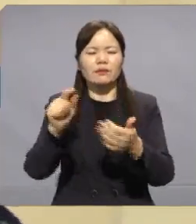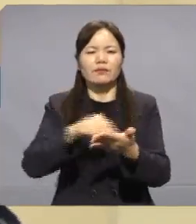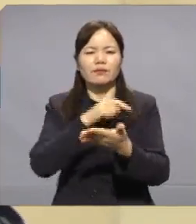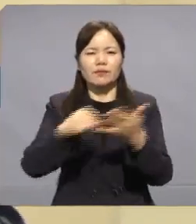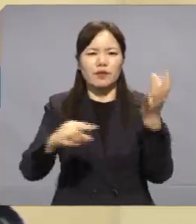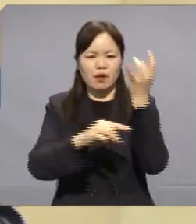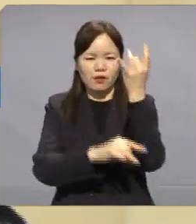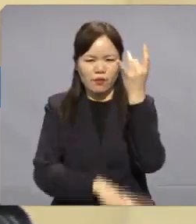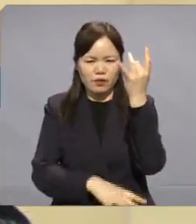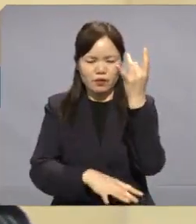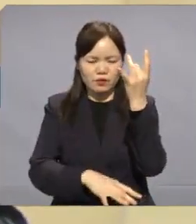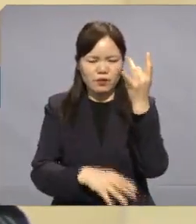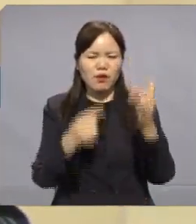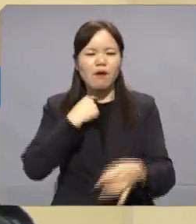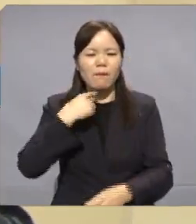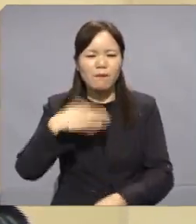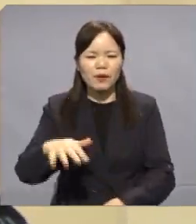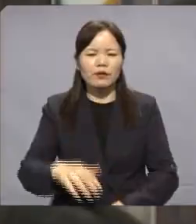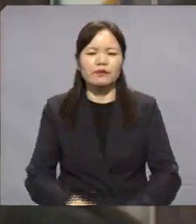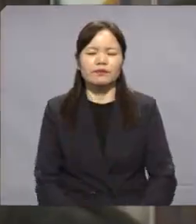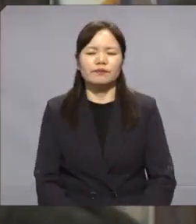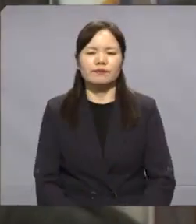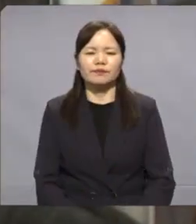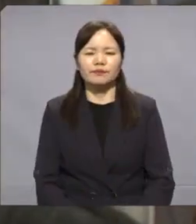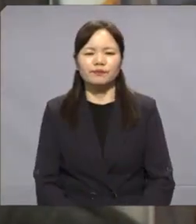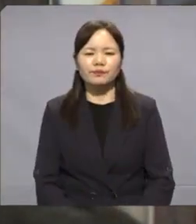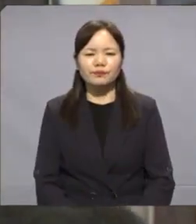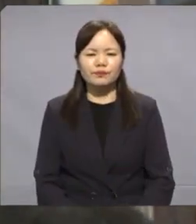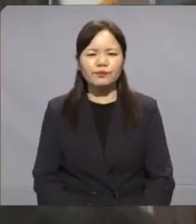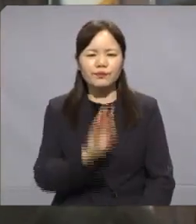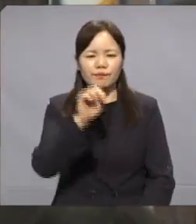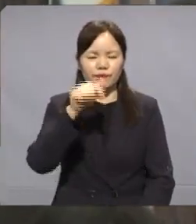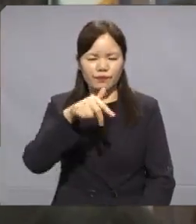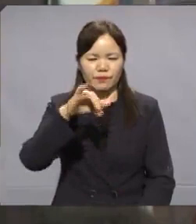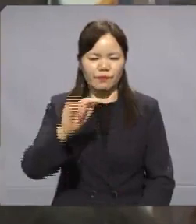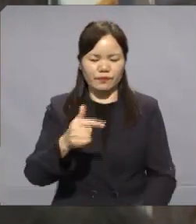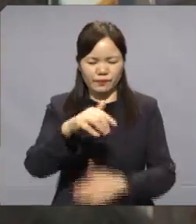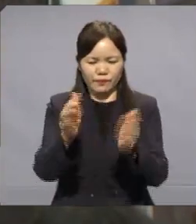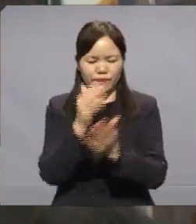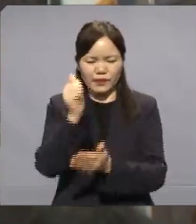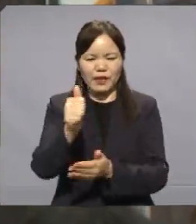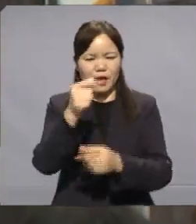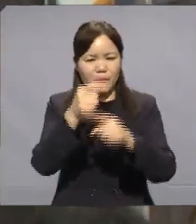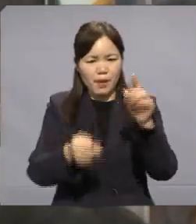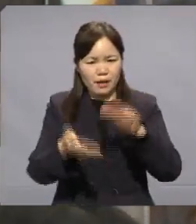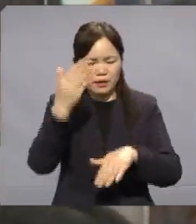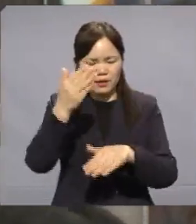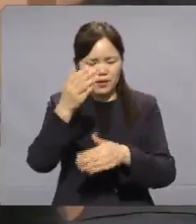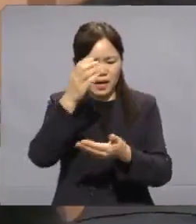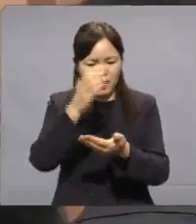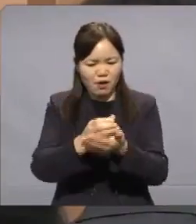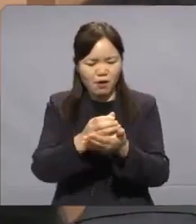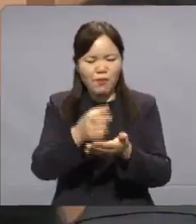배상을 원천적으로 부인하였고 박진 장관은 절반 이상 물이 찬 컵이